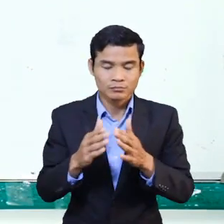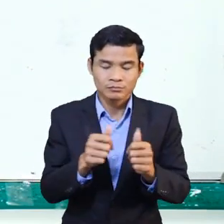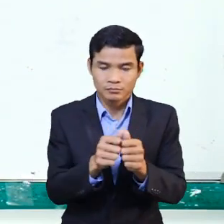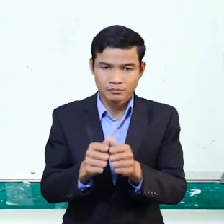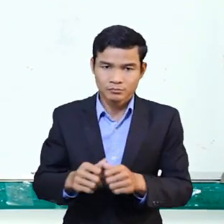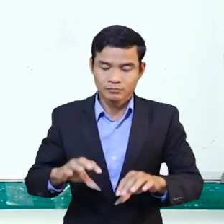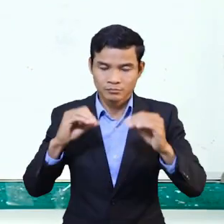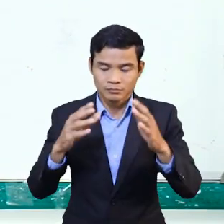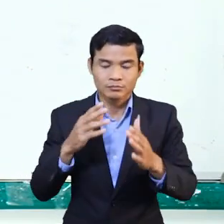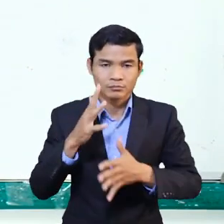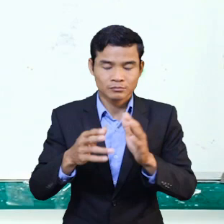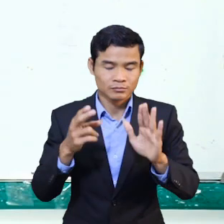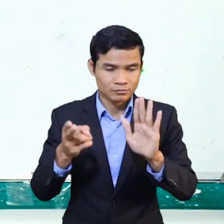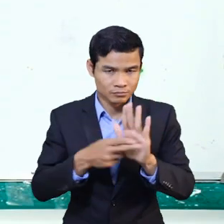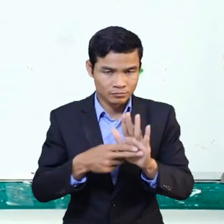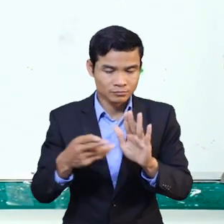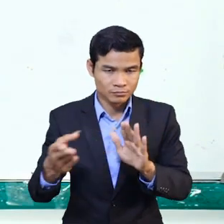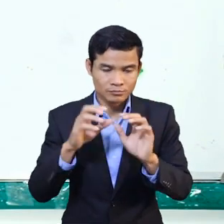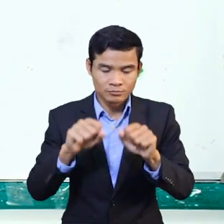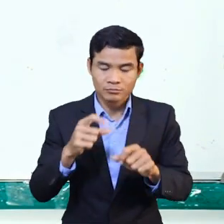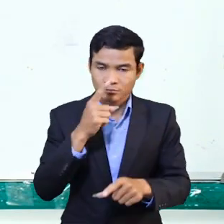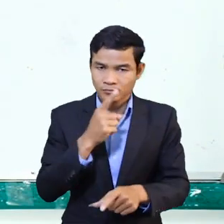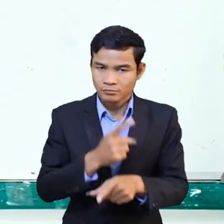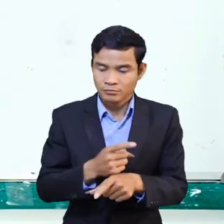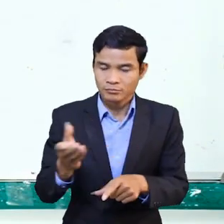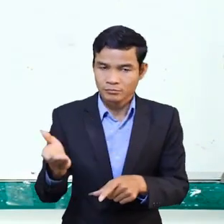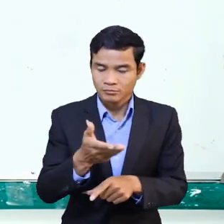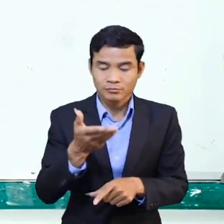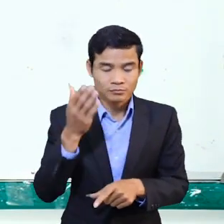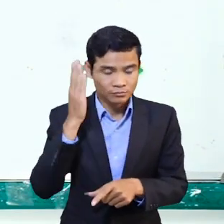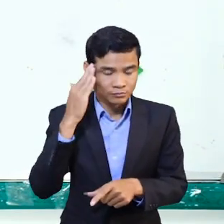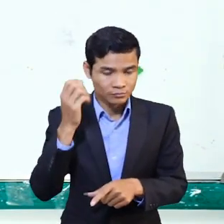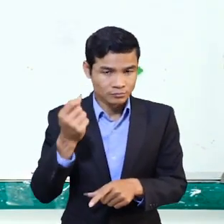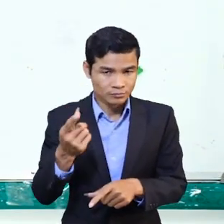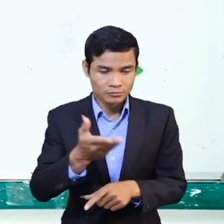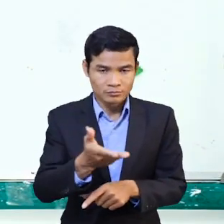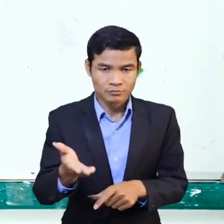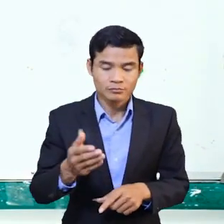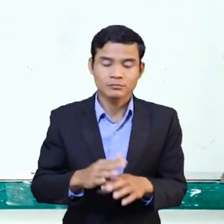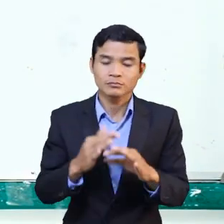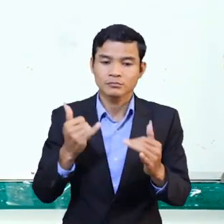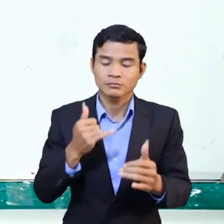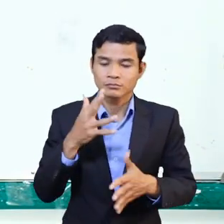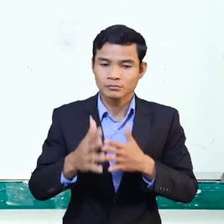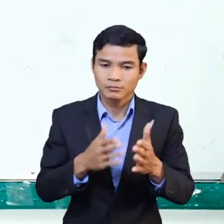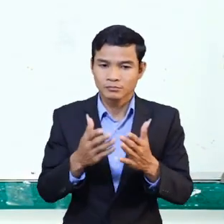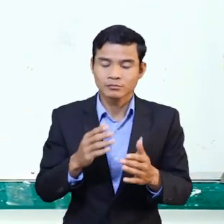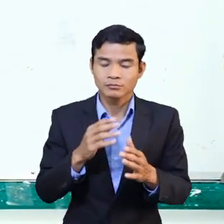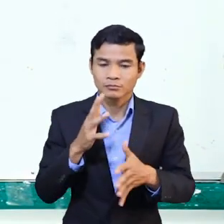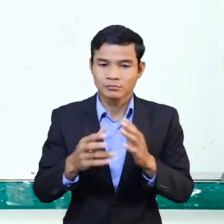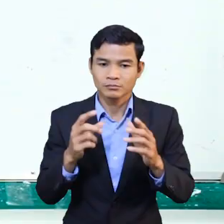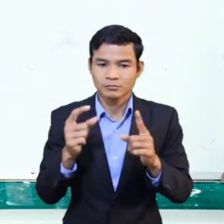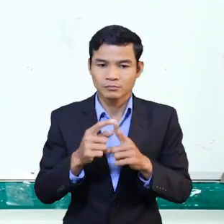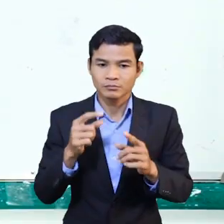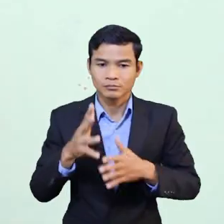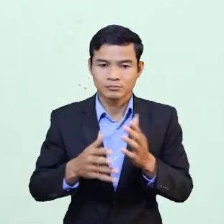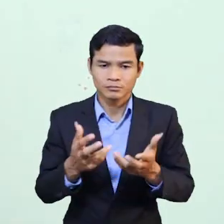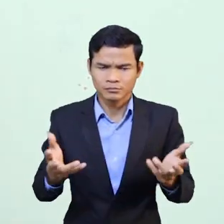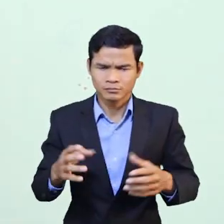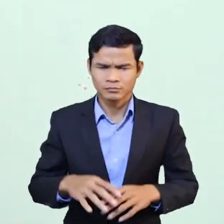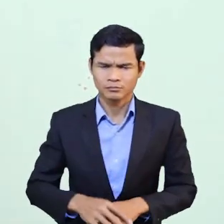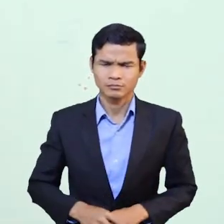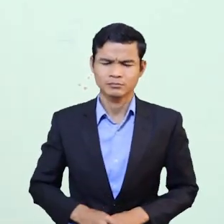chả án để bàn được lưu hai án để bàn trầm trời nó con chả ai lớp con ăn từng ở kia chả ta pìa này ăn thầm mấy